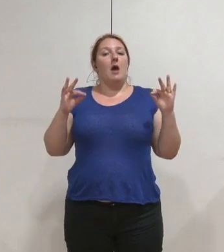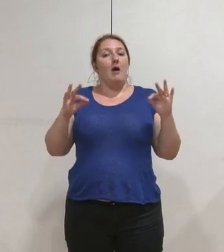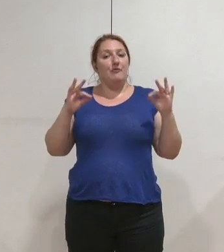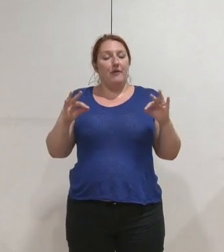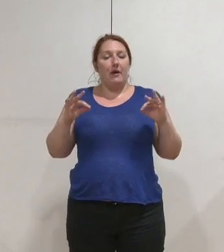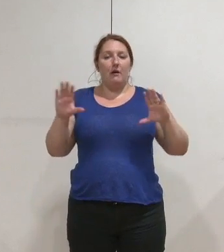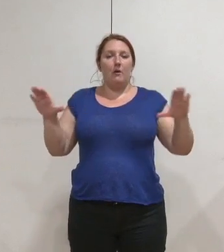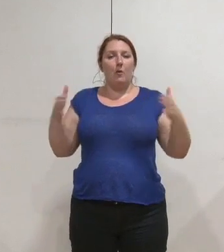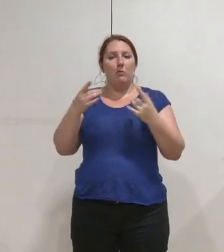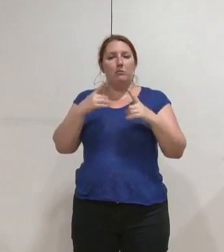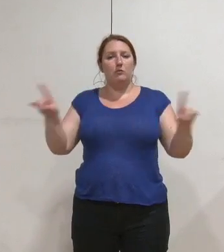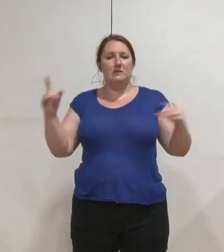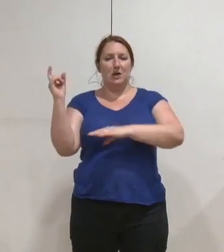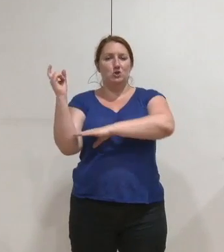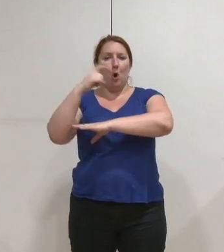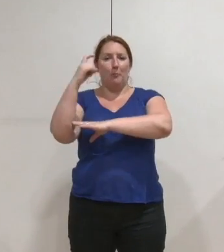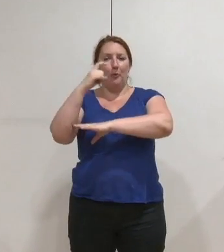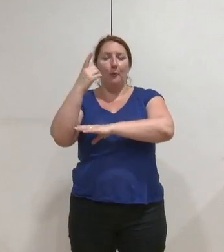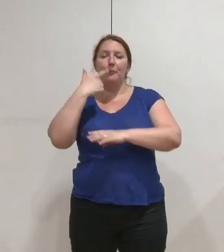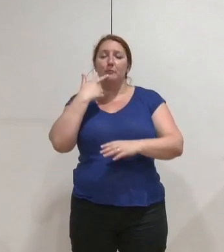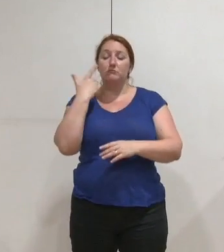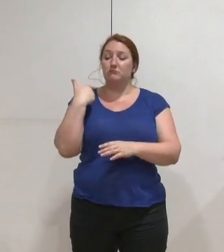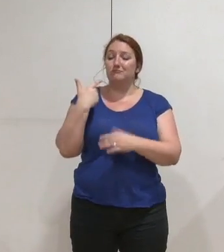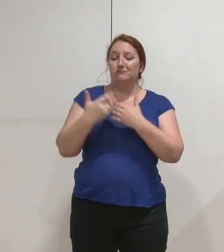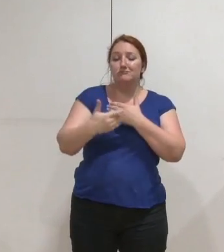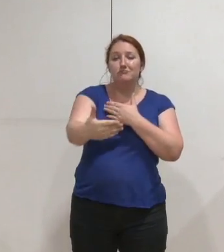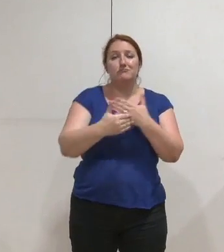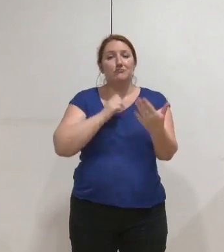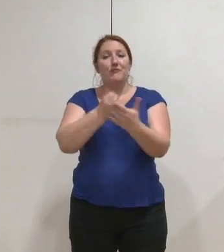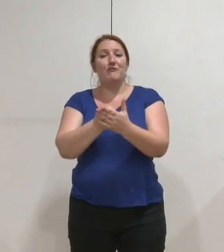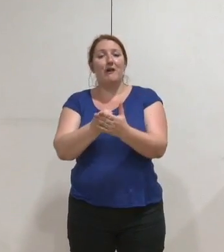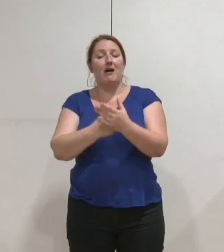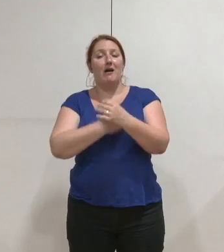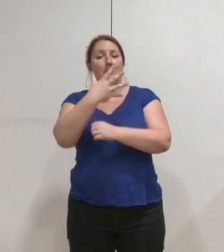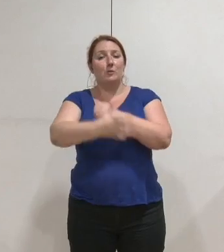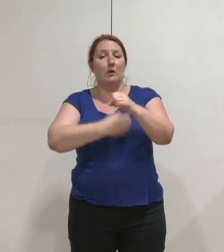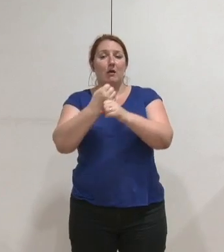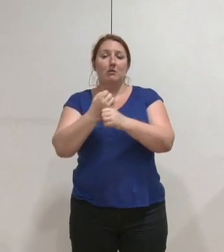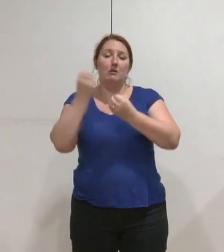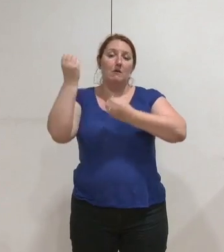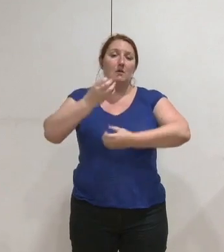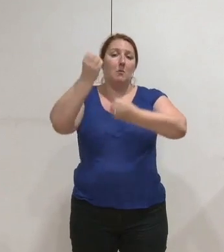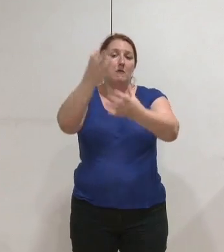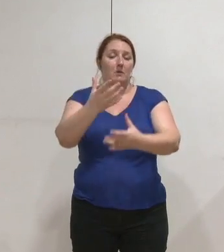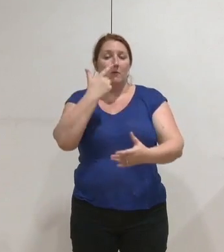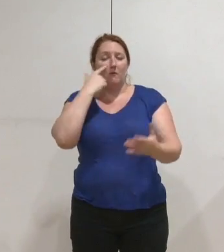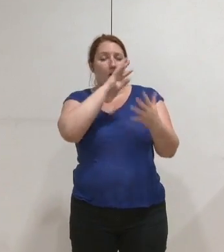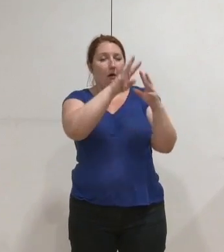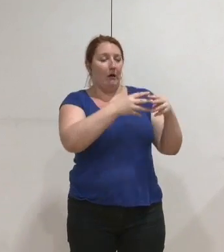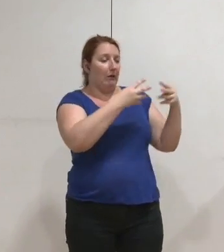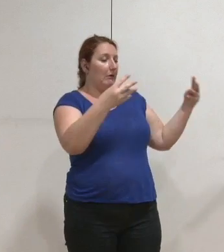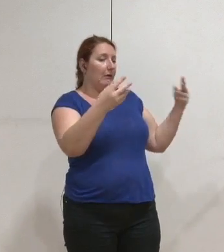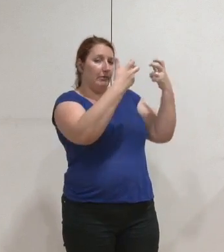Scorpion et sur les événements de la fin de l'année si vous regardez bien la grille telle qu'elle est proposé dans la délibération aujourd'hui vous remarquerez